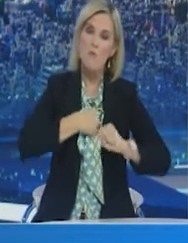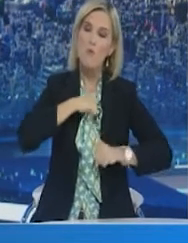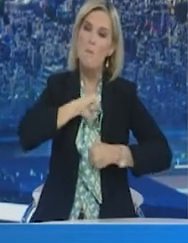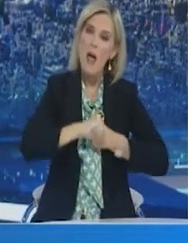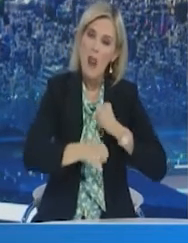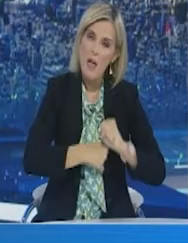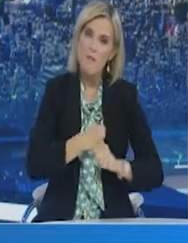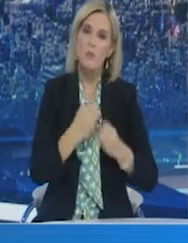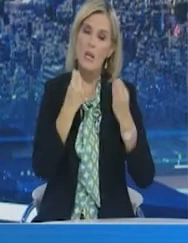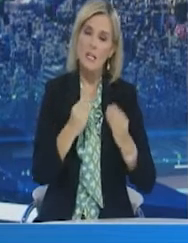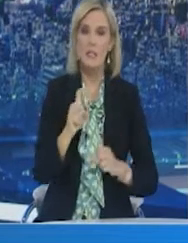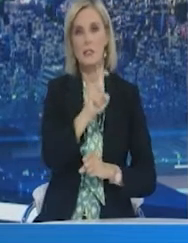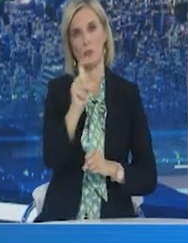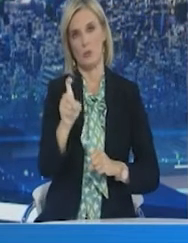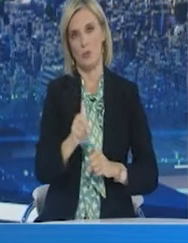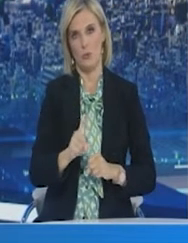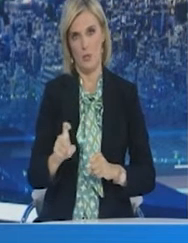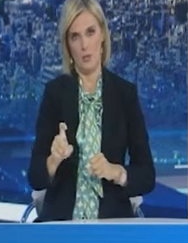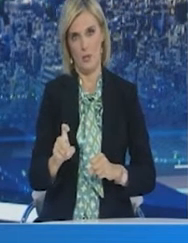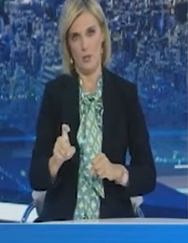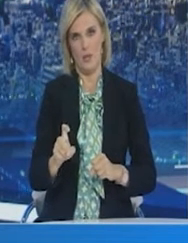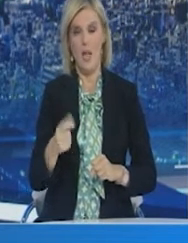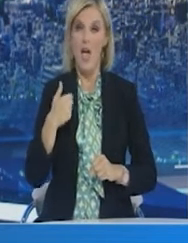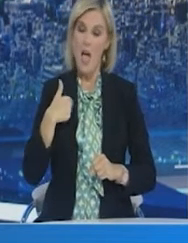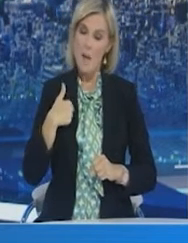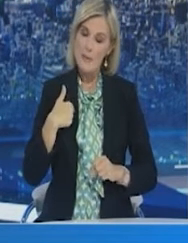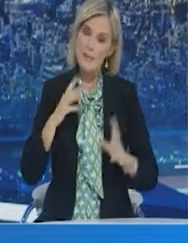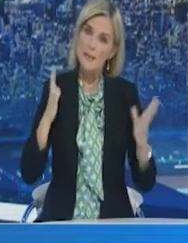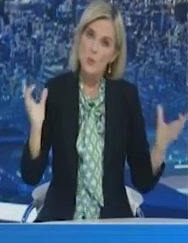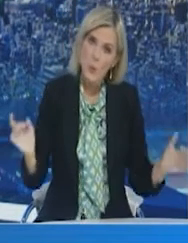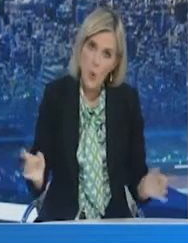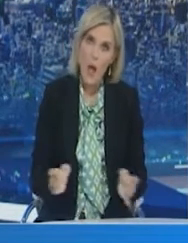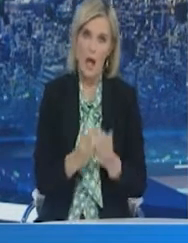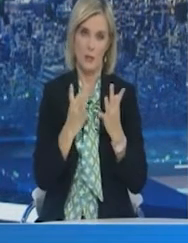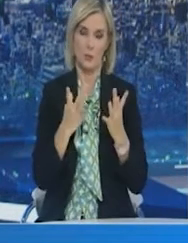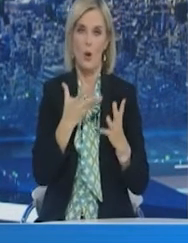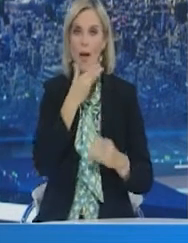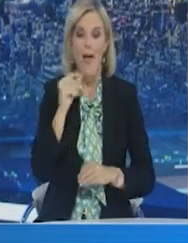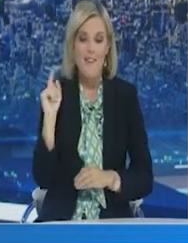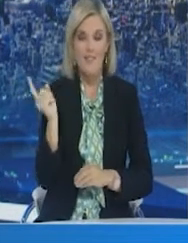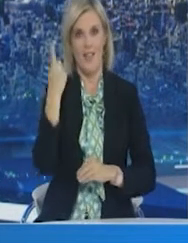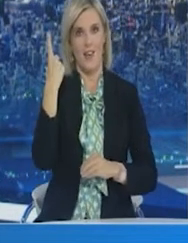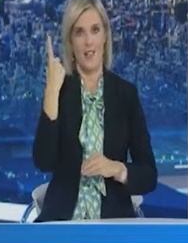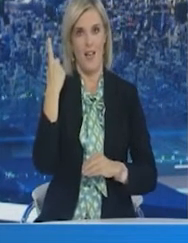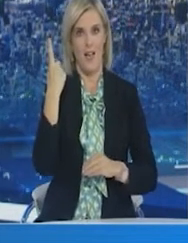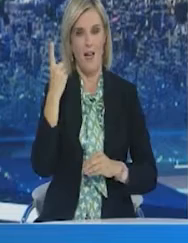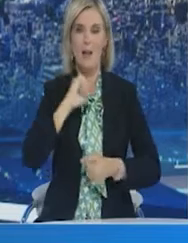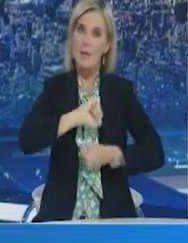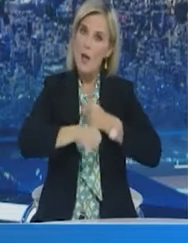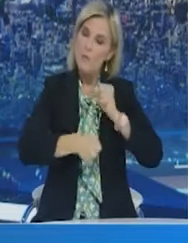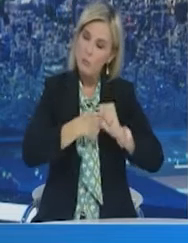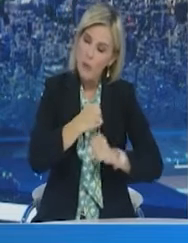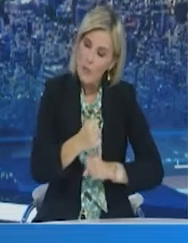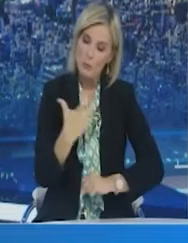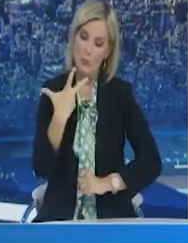επίπεδο υγείας. Ας μην τους στερήσουμε τουλάχιστον αυτή την ευκαιρία θέτοντά τους σε κίνδυνο.